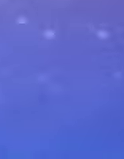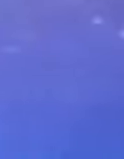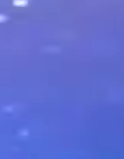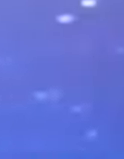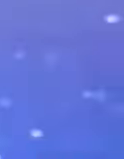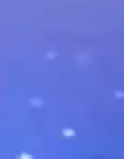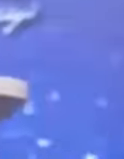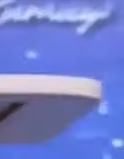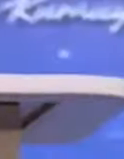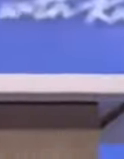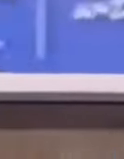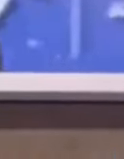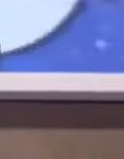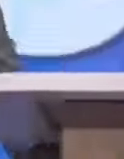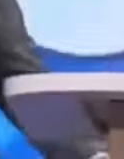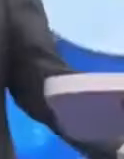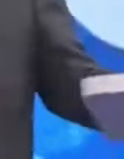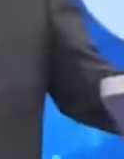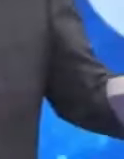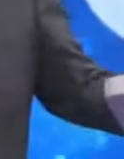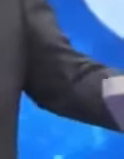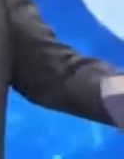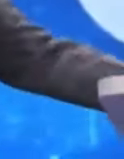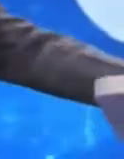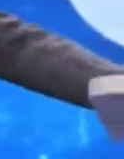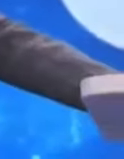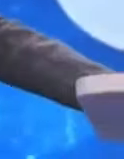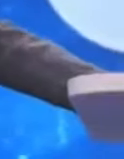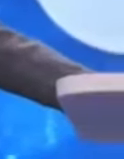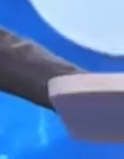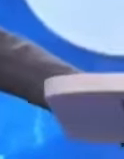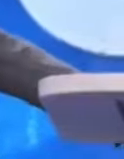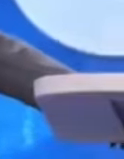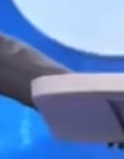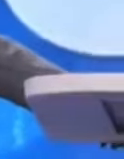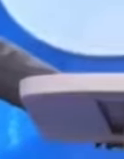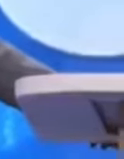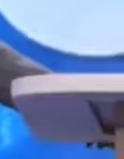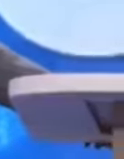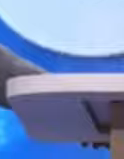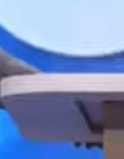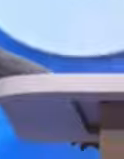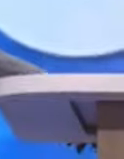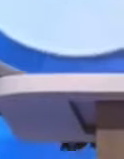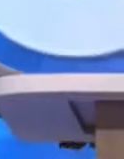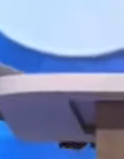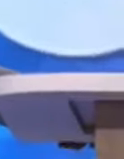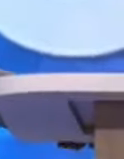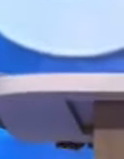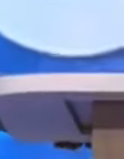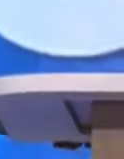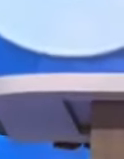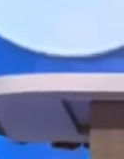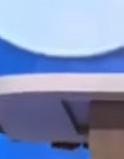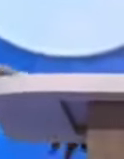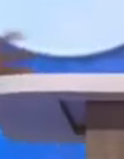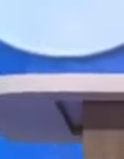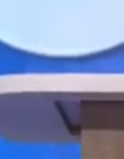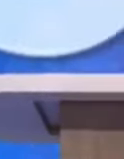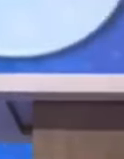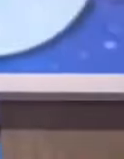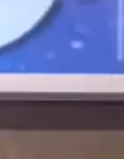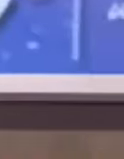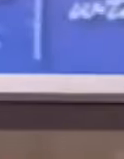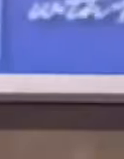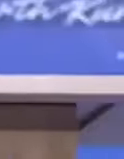la vie que tu menais avant tu ne mèneras plus cette vie les mensonges que tu Raconis avant tu vas plus raconter ces mensonges